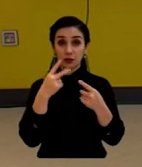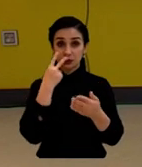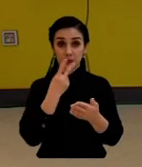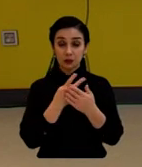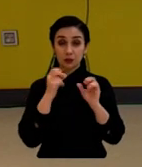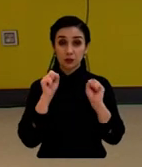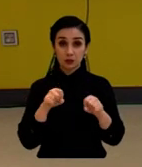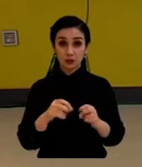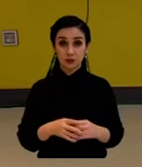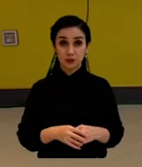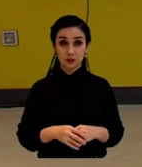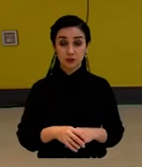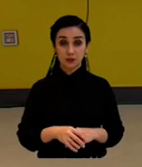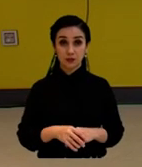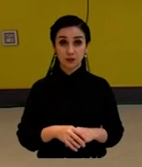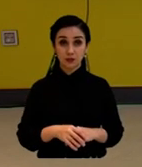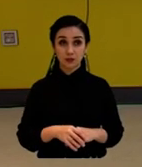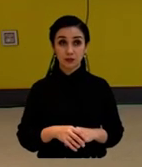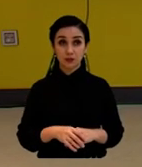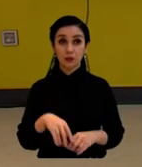tasavvurga ega bo'lamiz.